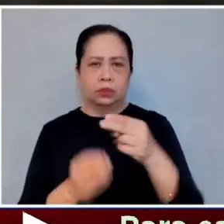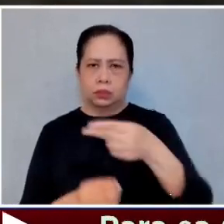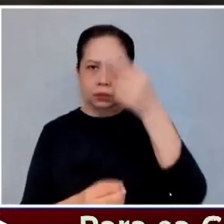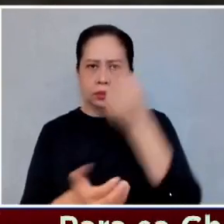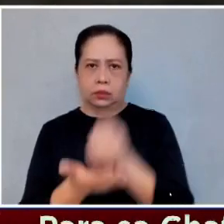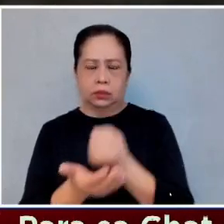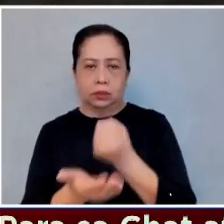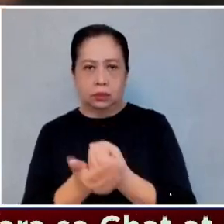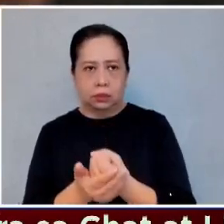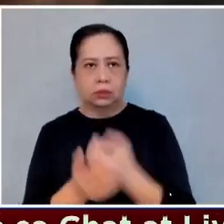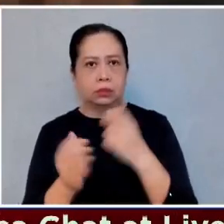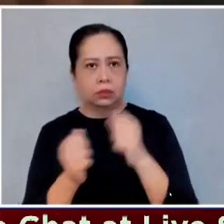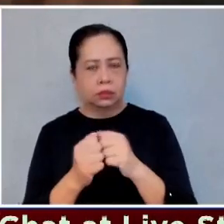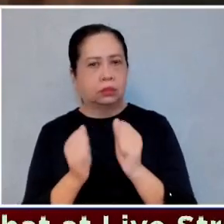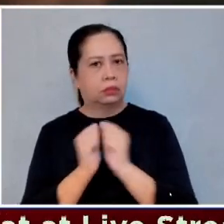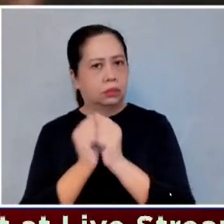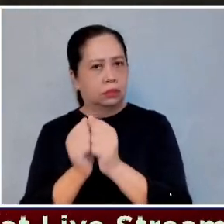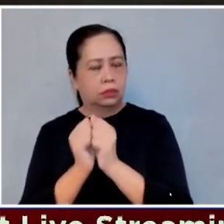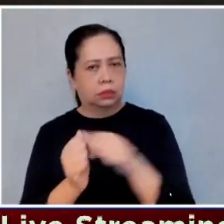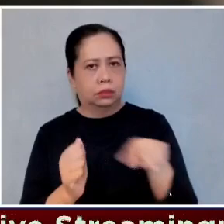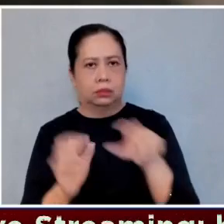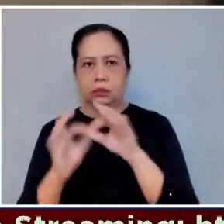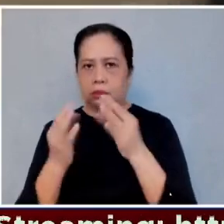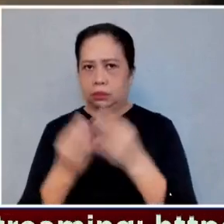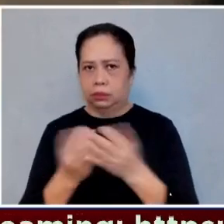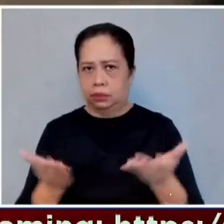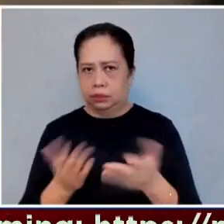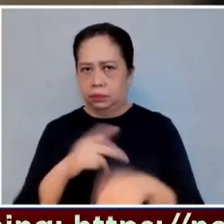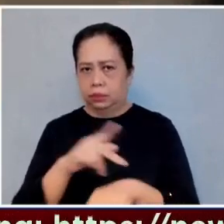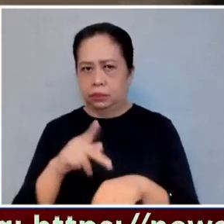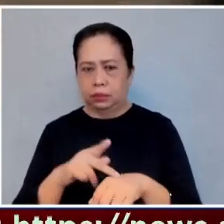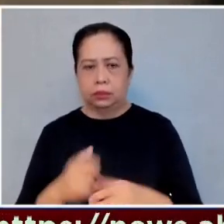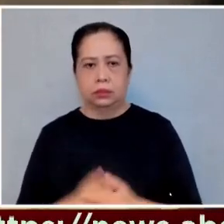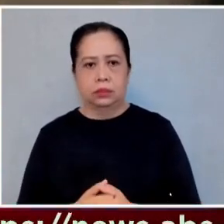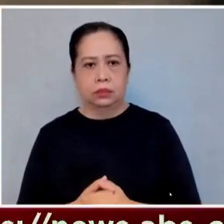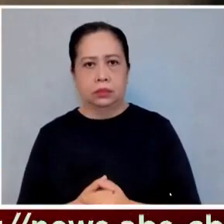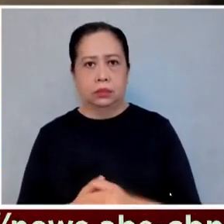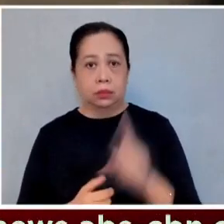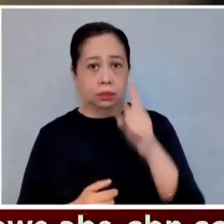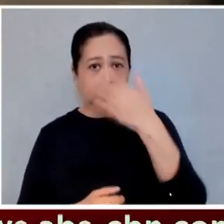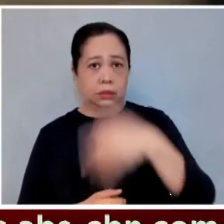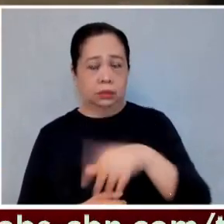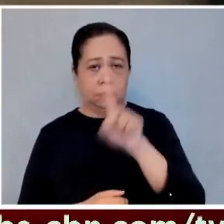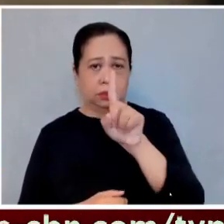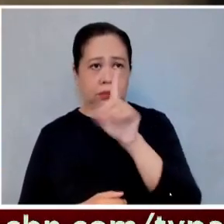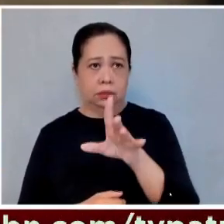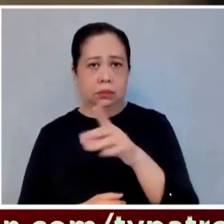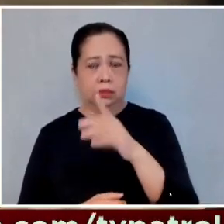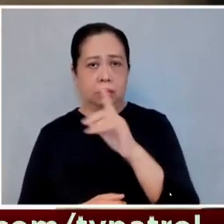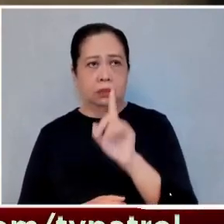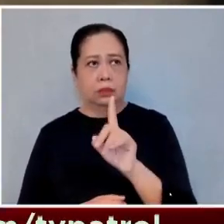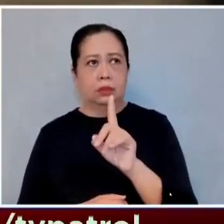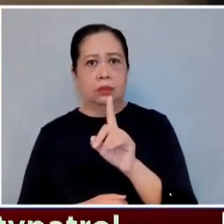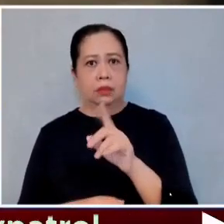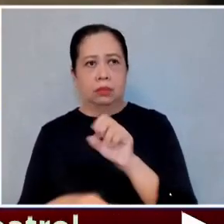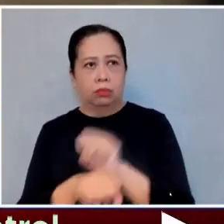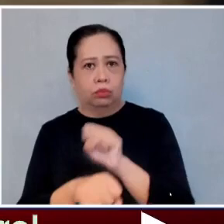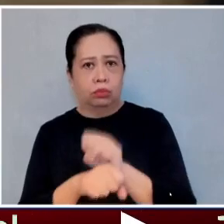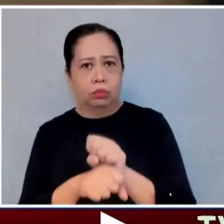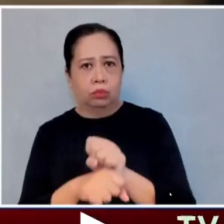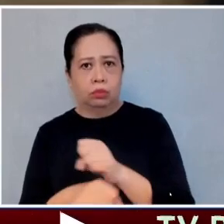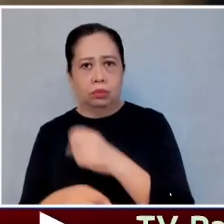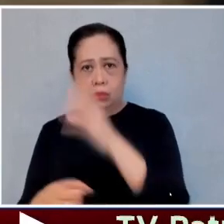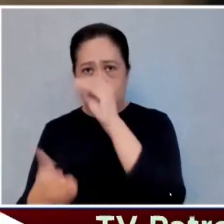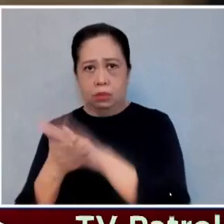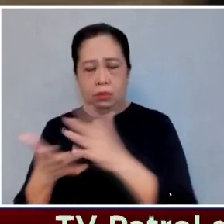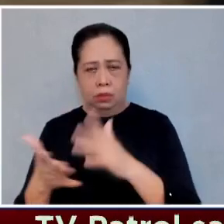sahod, nakakasama pa nila ang kanilang pamilya. Being single mom, ako po yung source of income ng dalawa kong anak. Nalulungkot